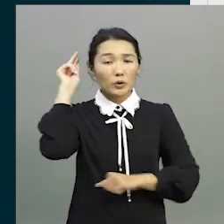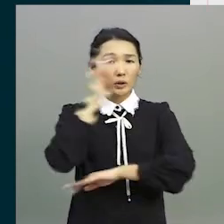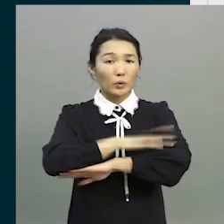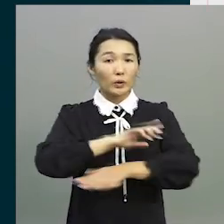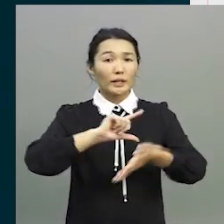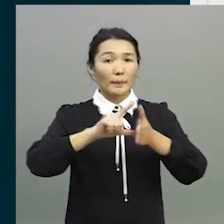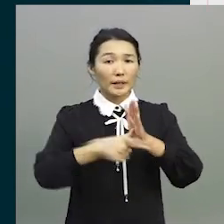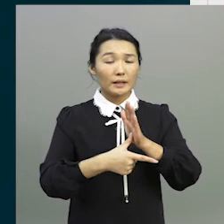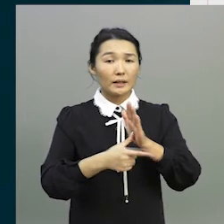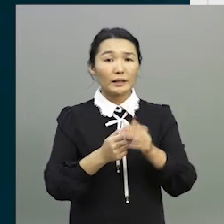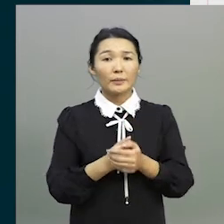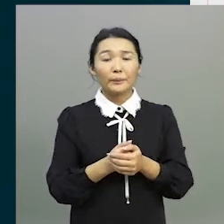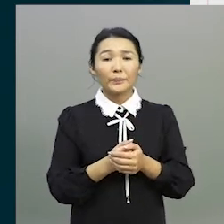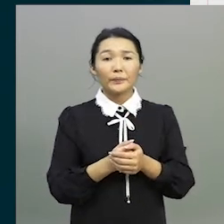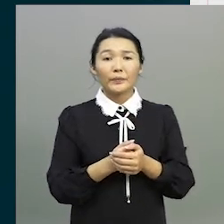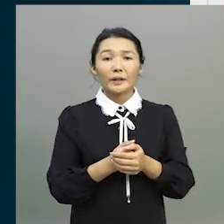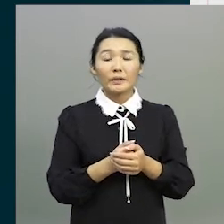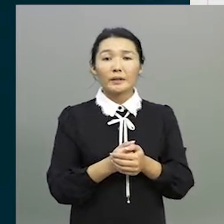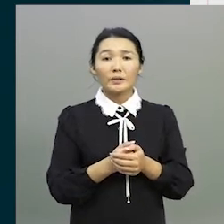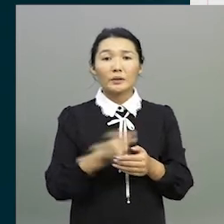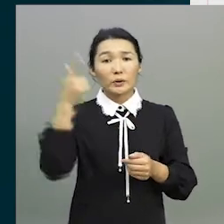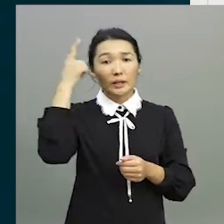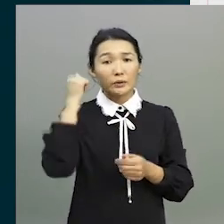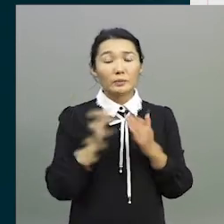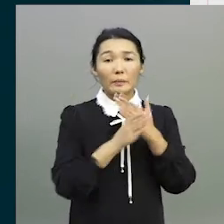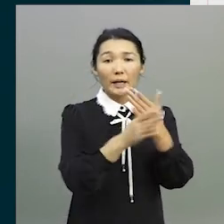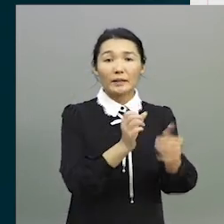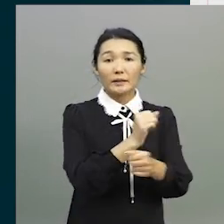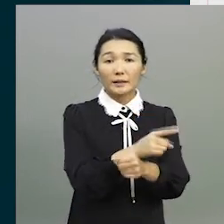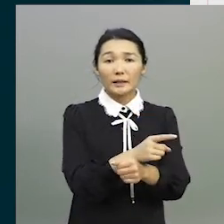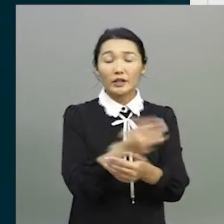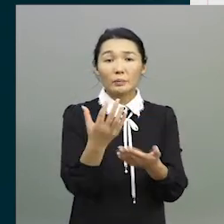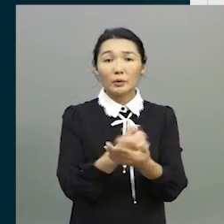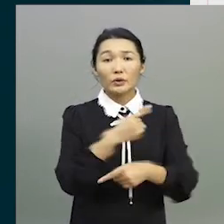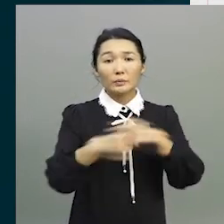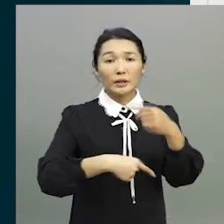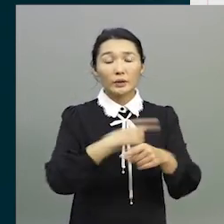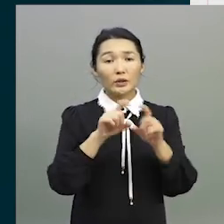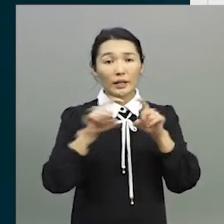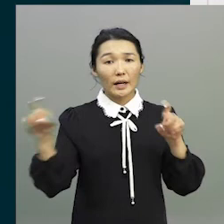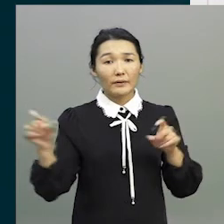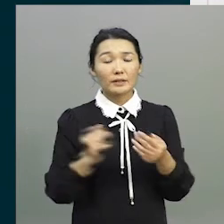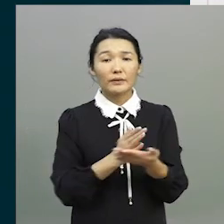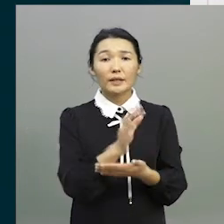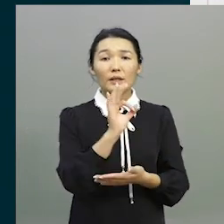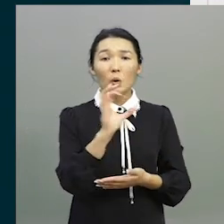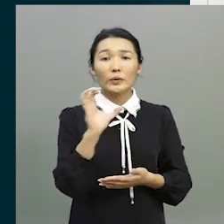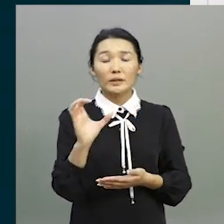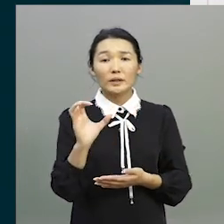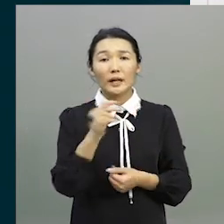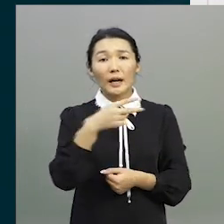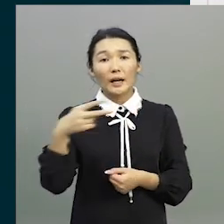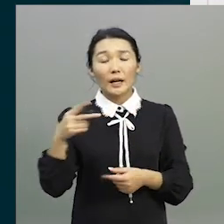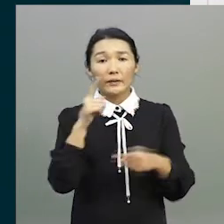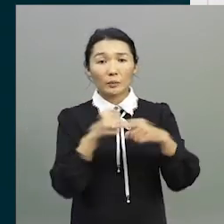то следуя из вспомогательной задачи мы получим следующее равенство вектор отце равен полу